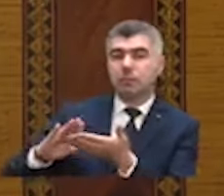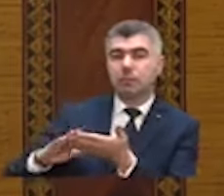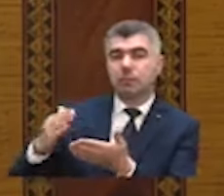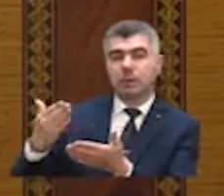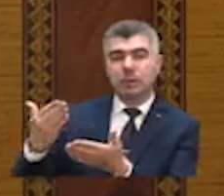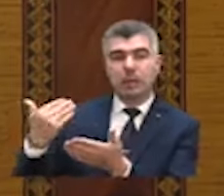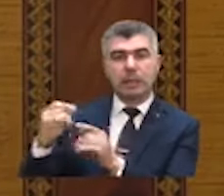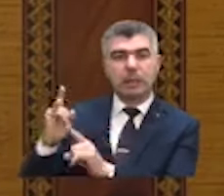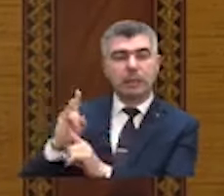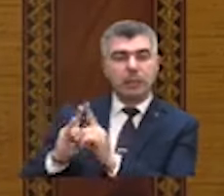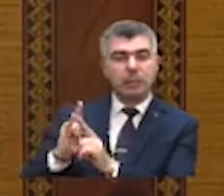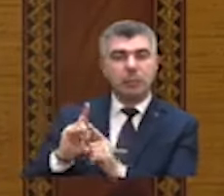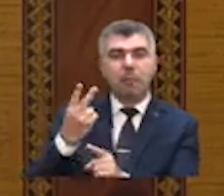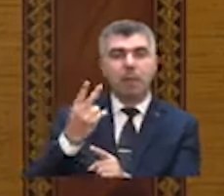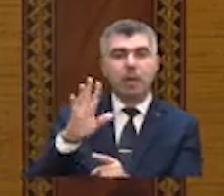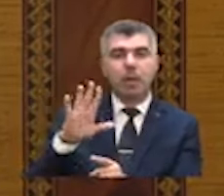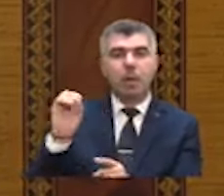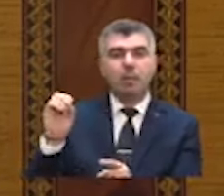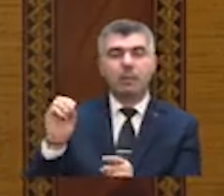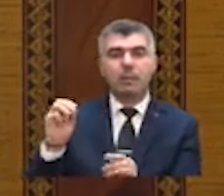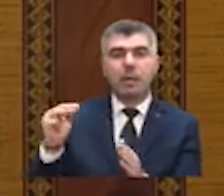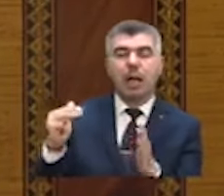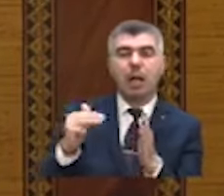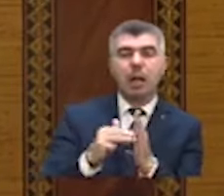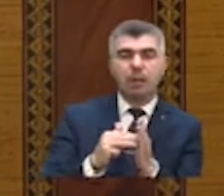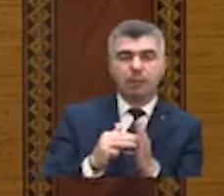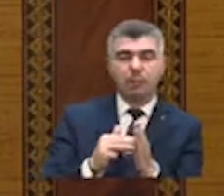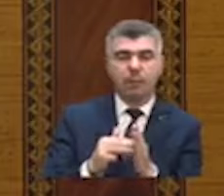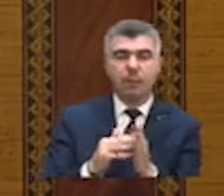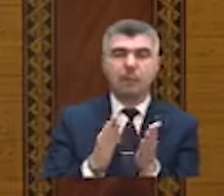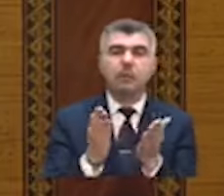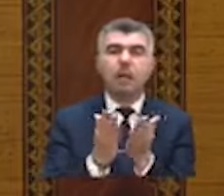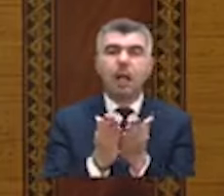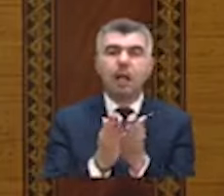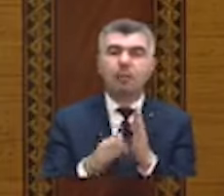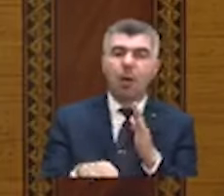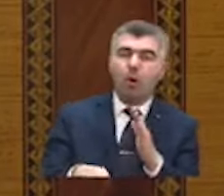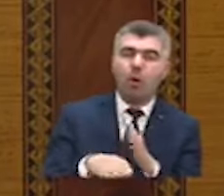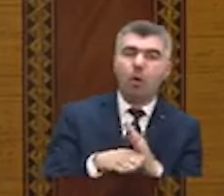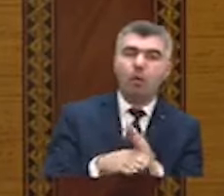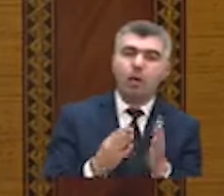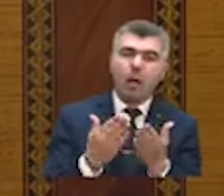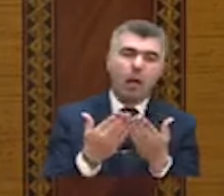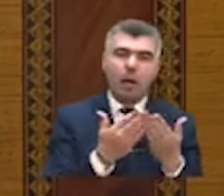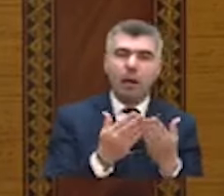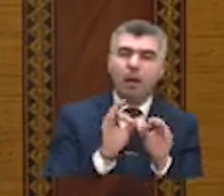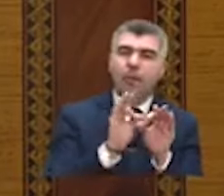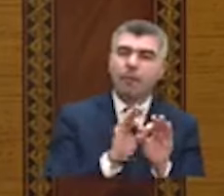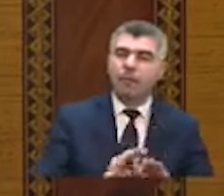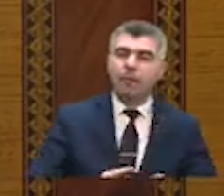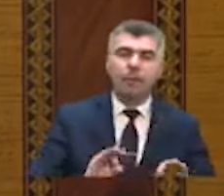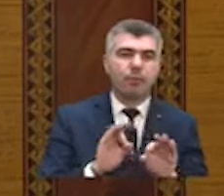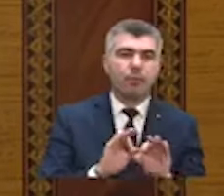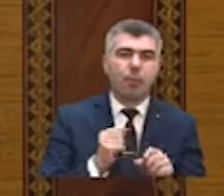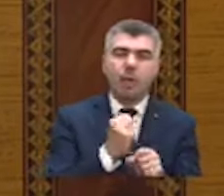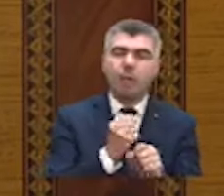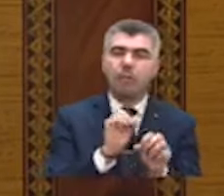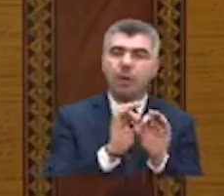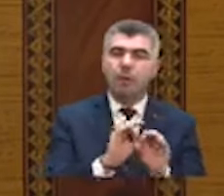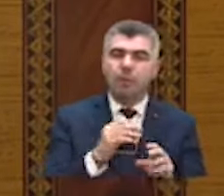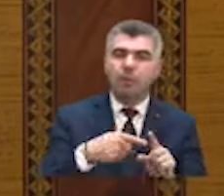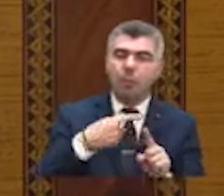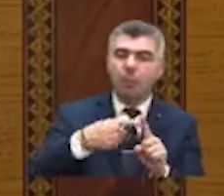هذوك كانوا 250 الف ديال الطلبه اللي كيخرج من المدارس وما كيقرا مايكملش وقوش الشغل ديكشي